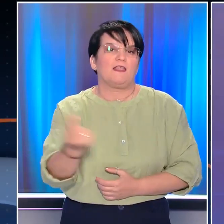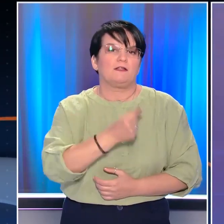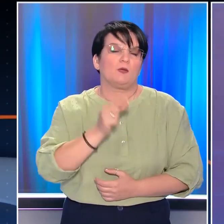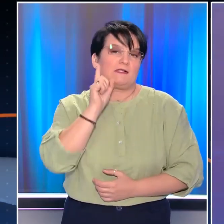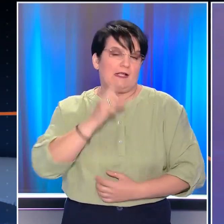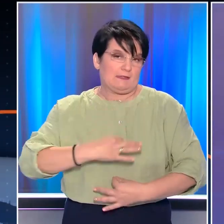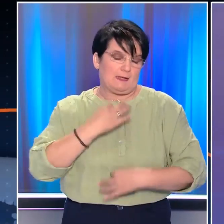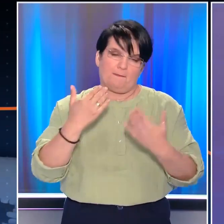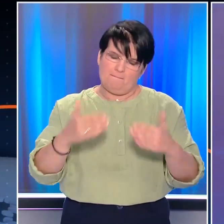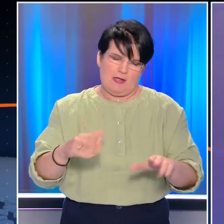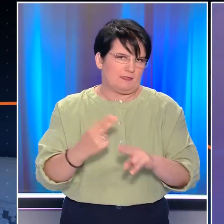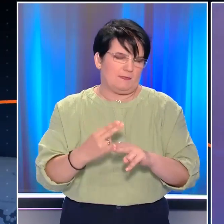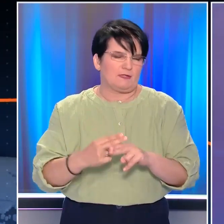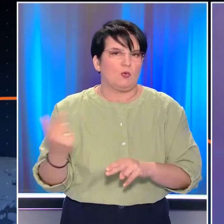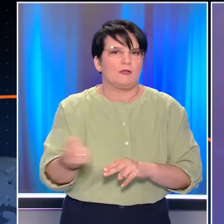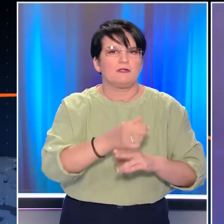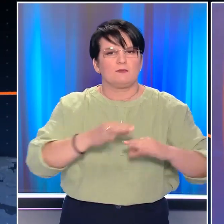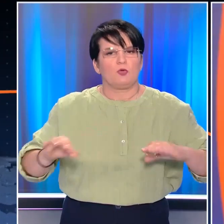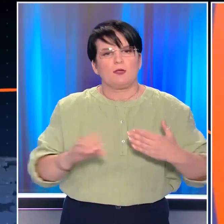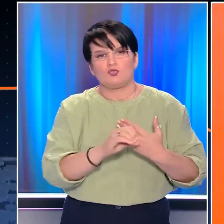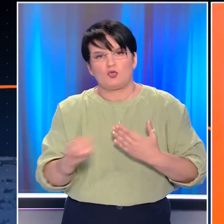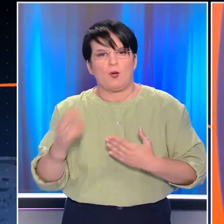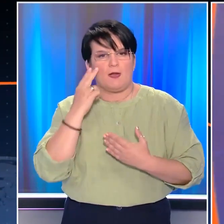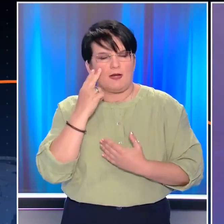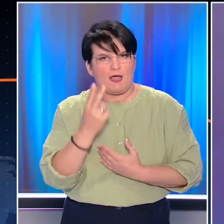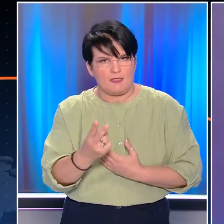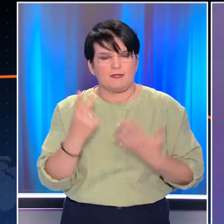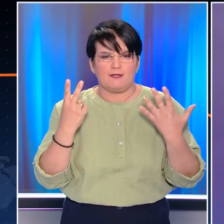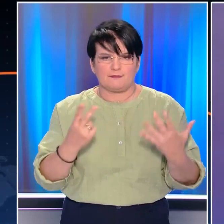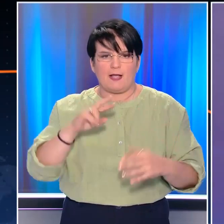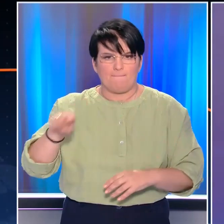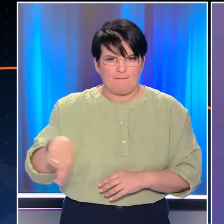μας ολοκληρώθηκε. Όλη η επικαιρότητα αναλυτικά στο κεντρικό δελτίο